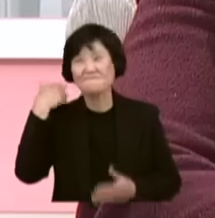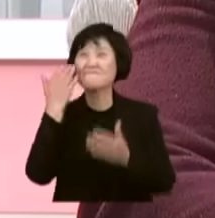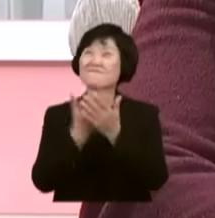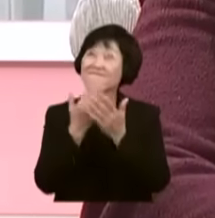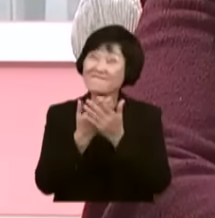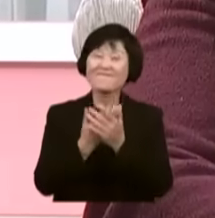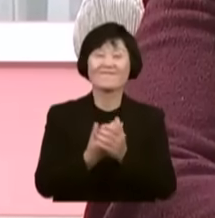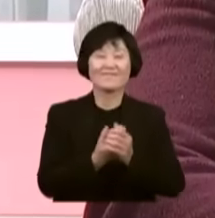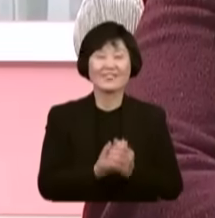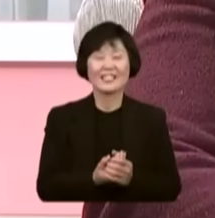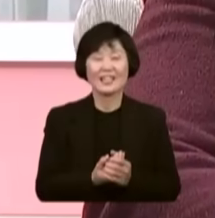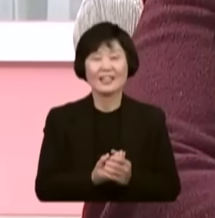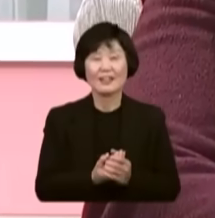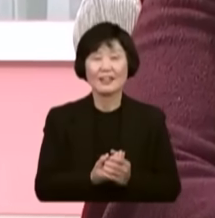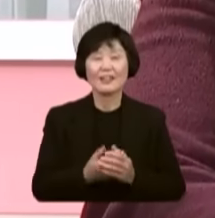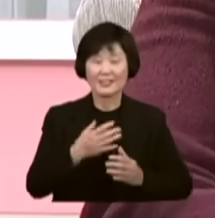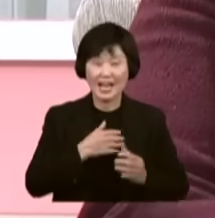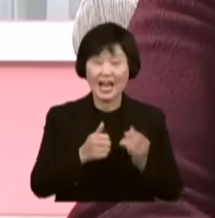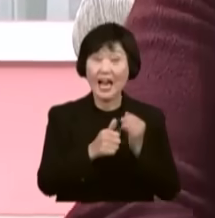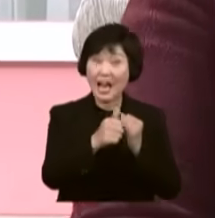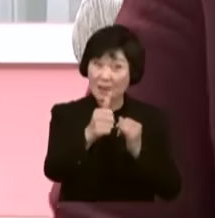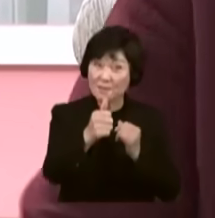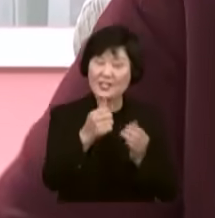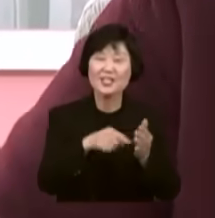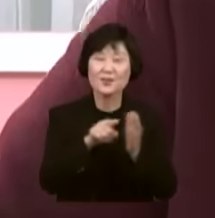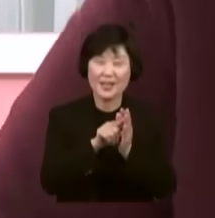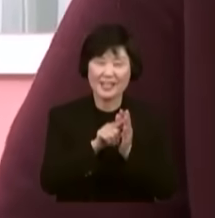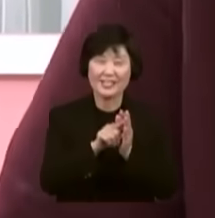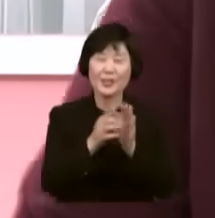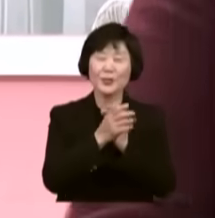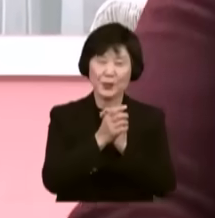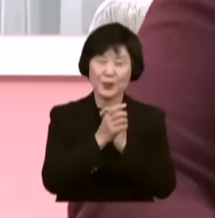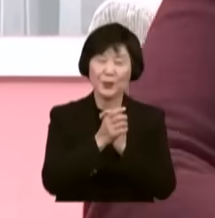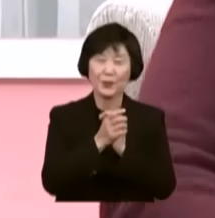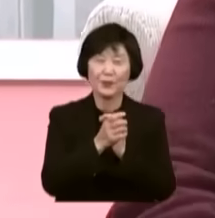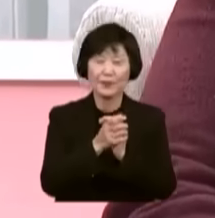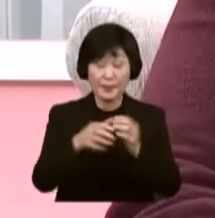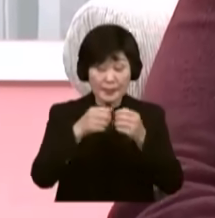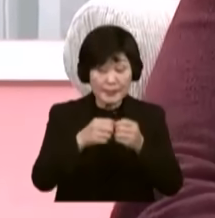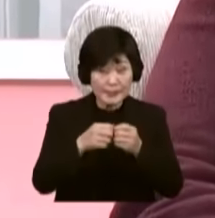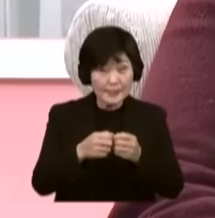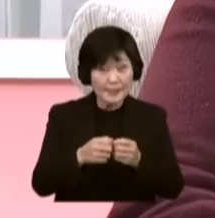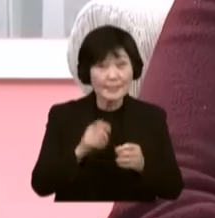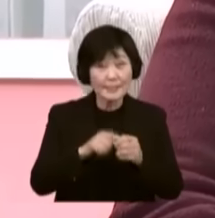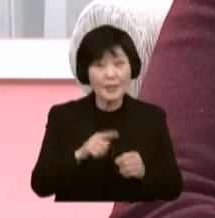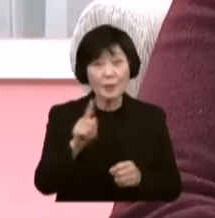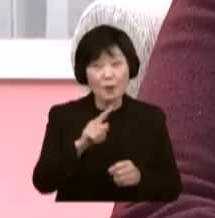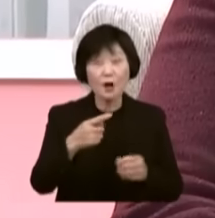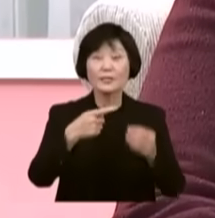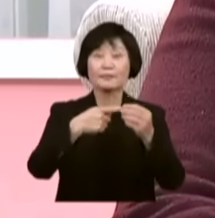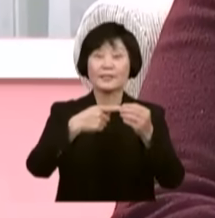열심히 해야죠. 어떤 구체적으로 어떤 기도예요, 배우자 기도? 구체적으로 일단 첫 번째 신앙, 네.